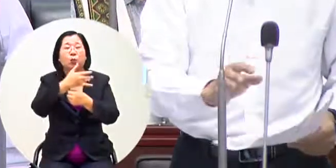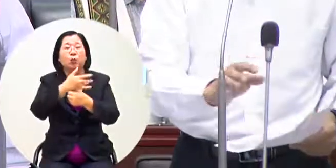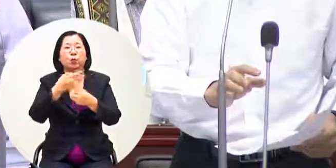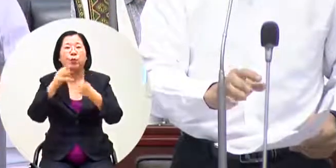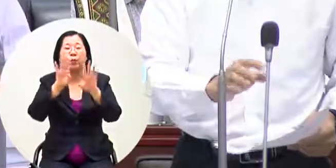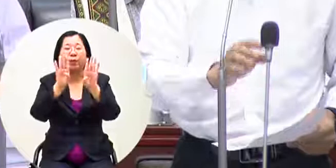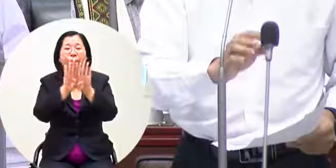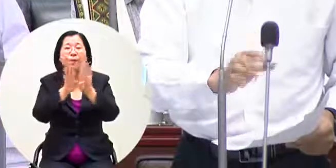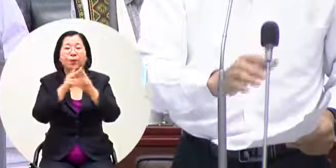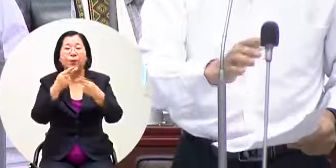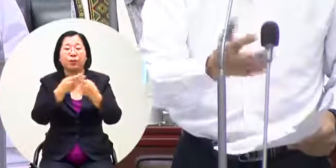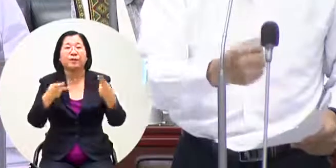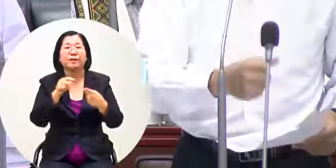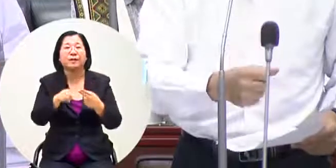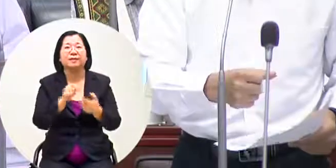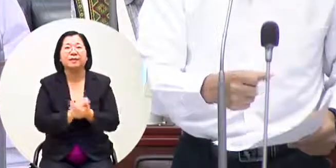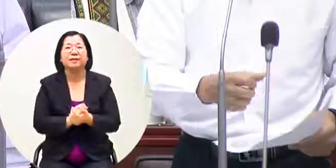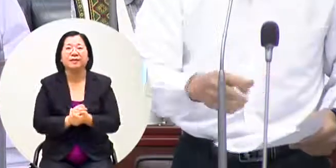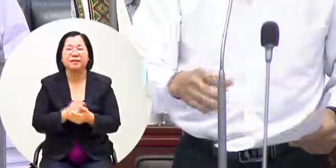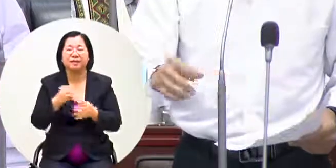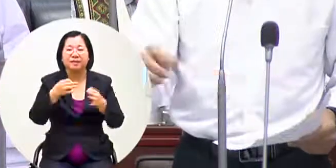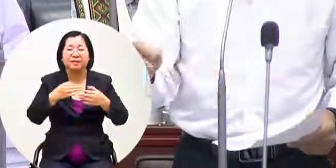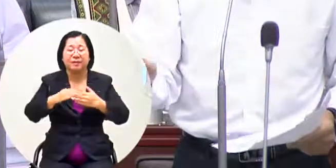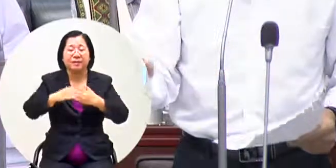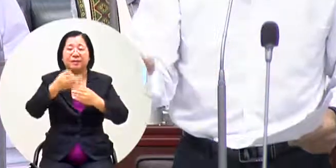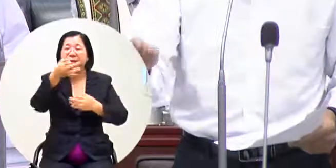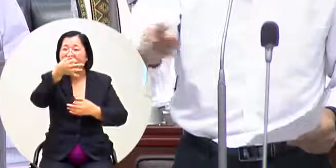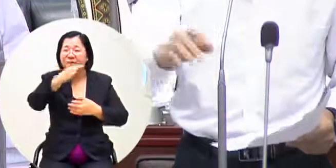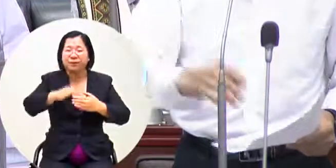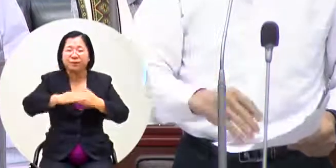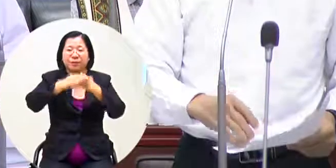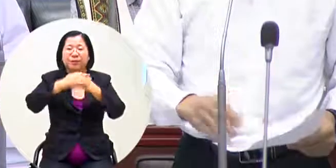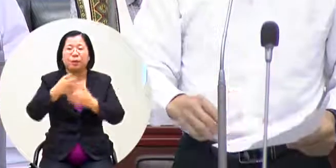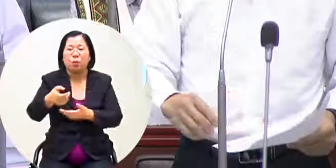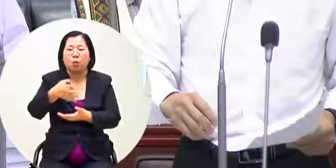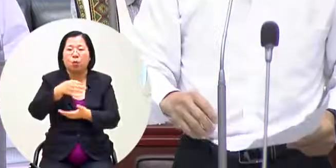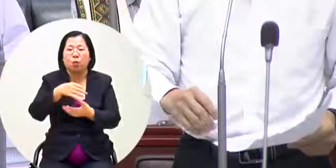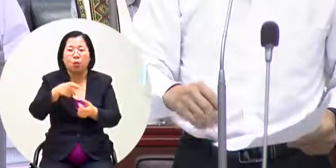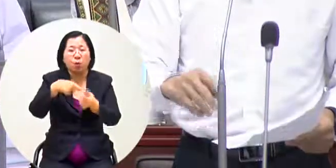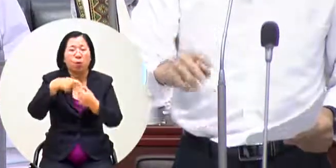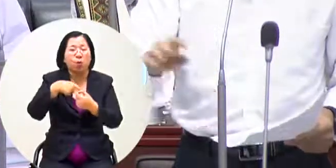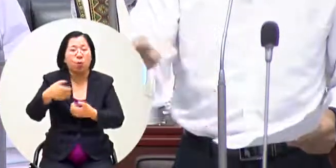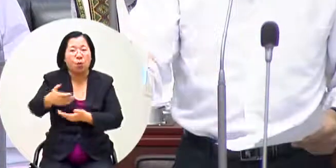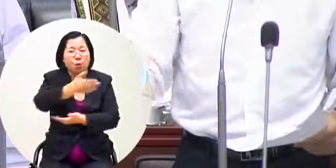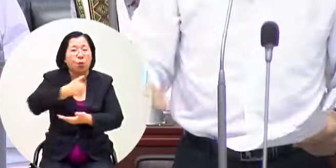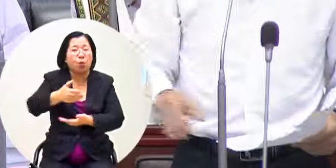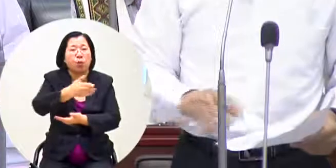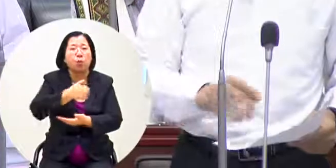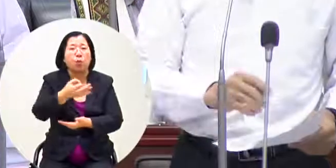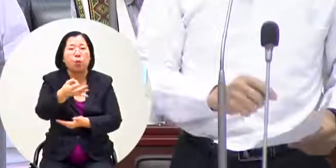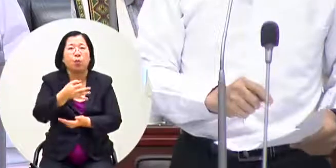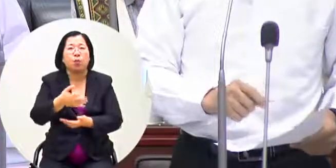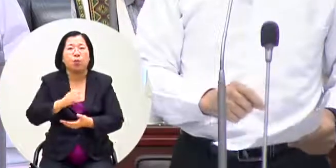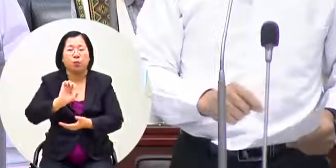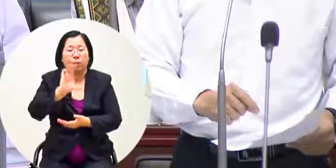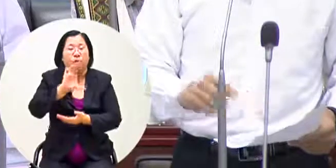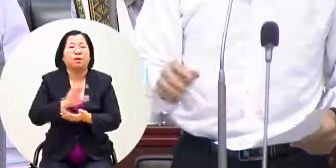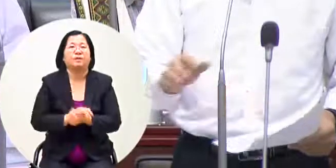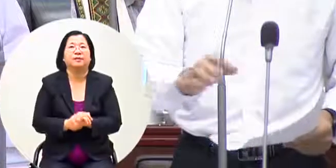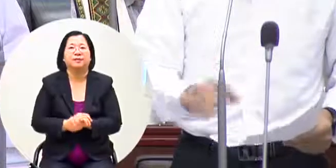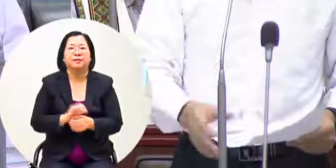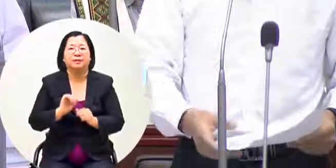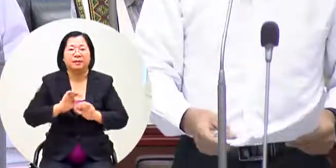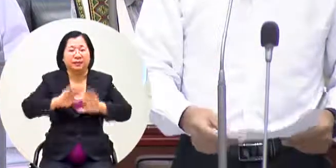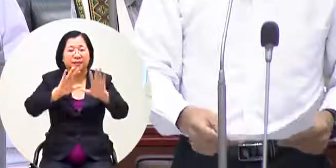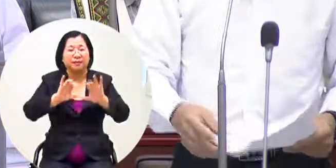财务会当平衡，会当收较济吼，啊，另外就是阁会当带动地区的发展，啊，那安尼先吼，其实对即个整体，迄、那